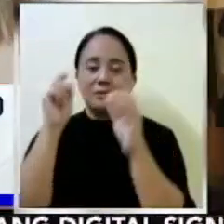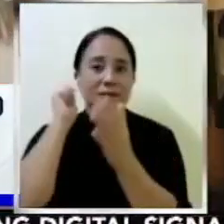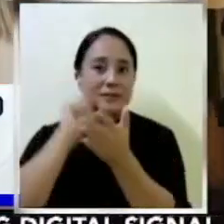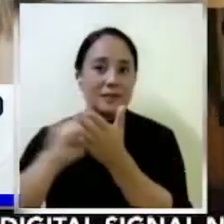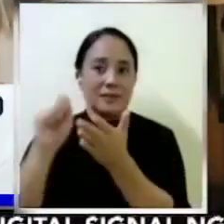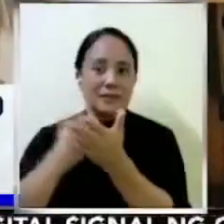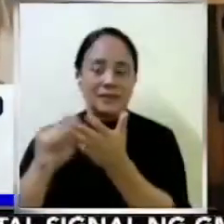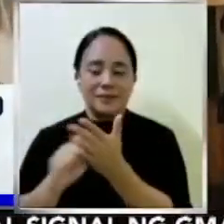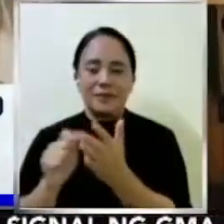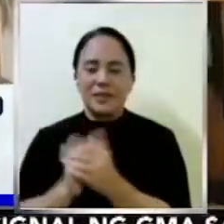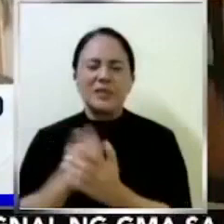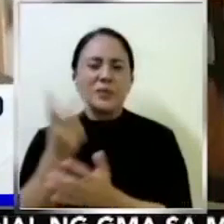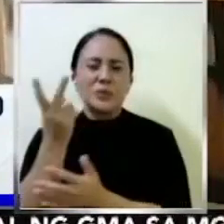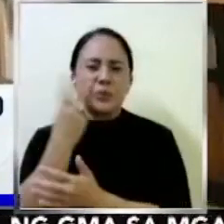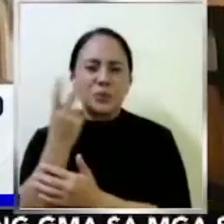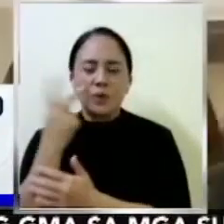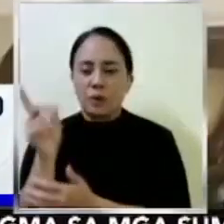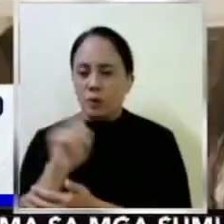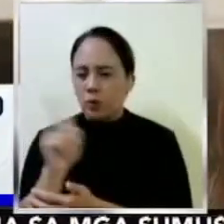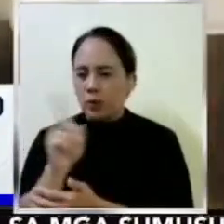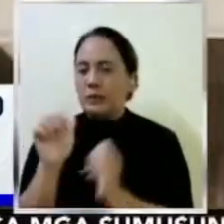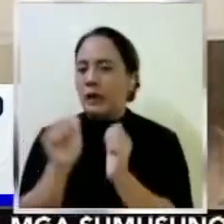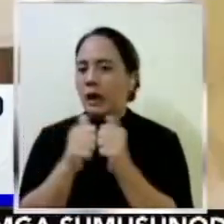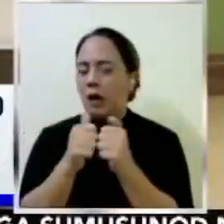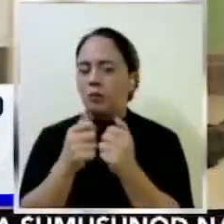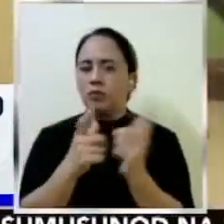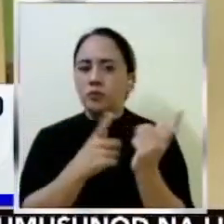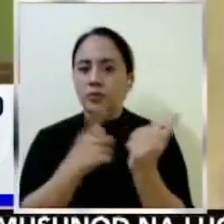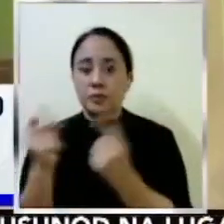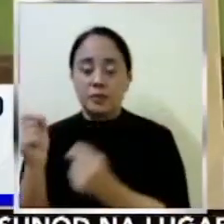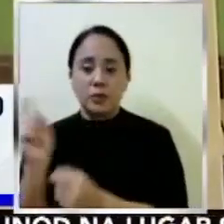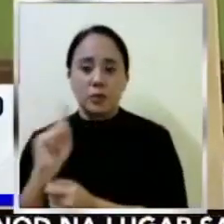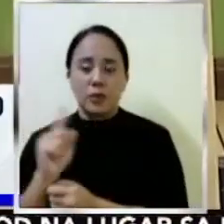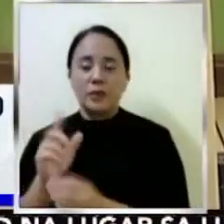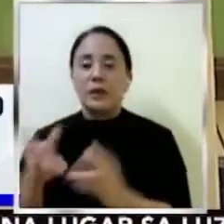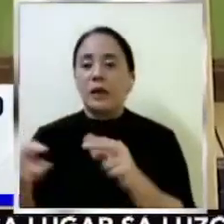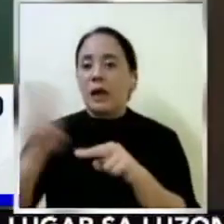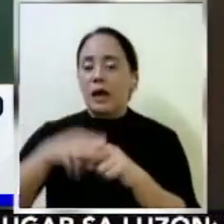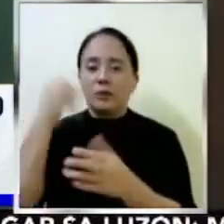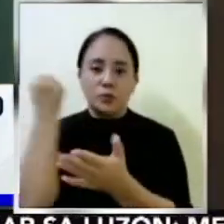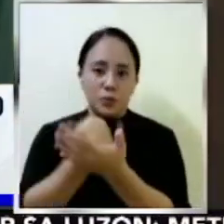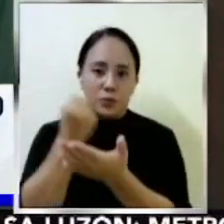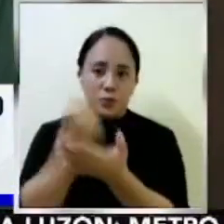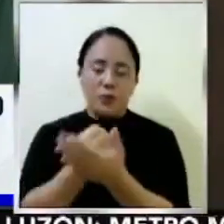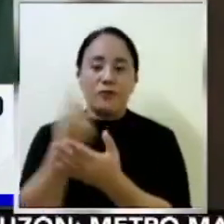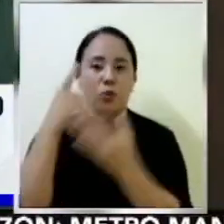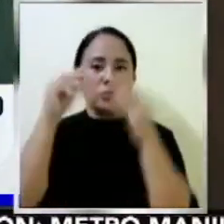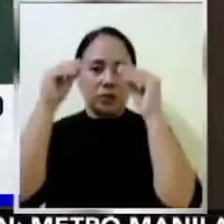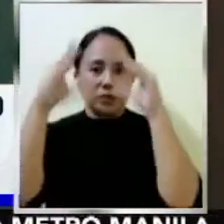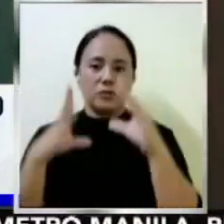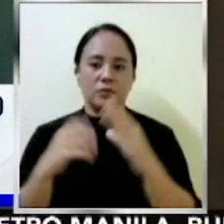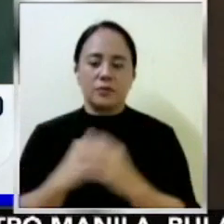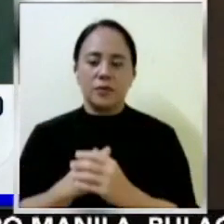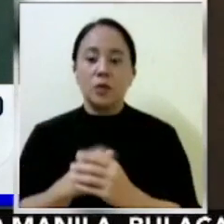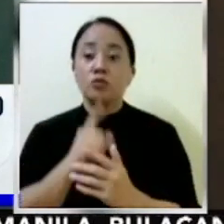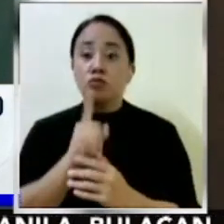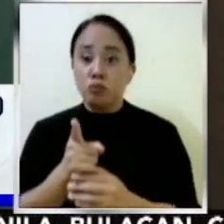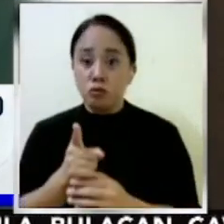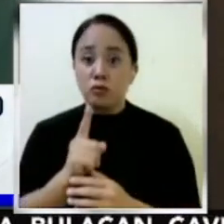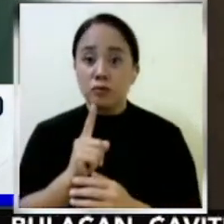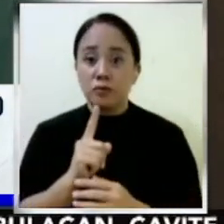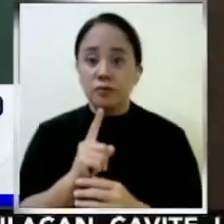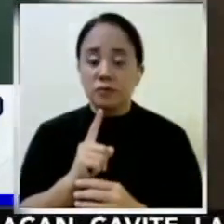umano niya kung paano maisasakatuparan ang dagdag pa na sahod para sa mga guro. Actually, the